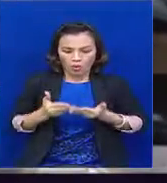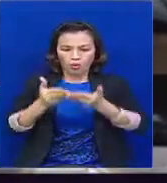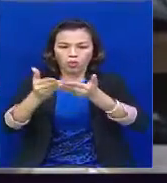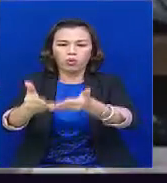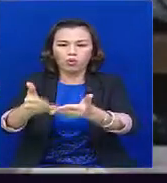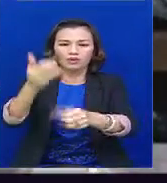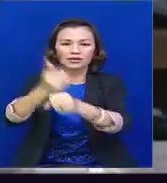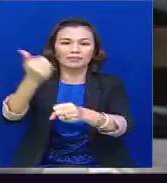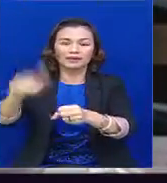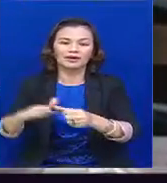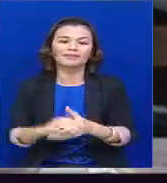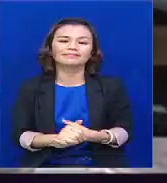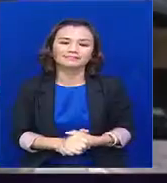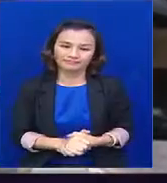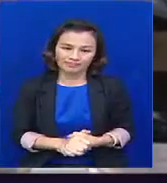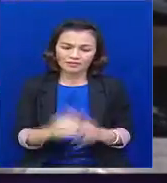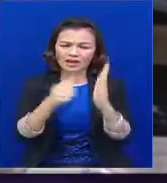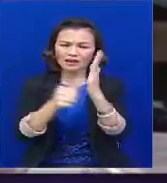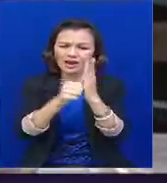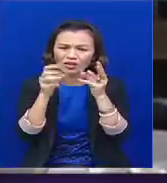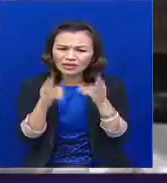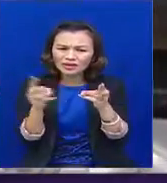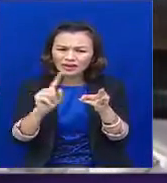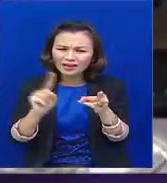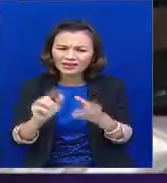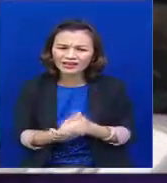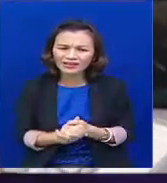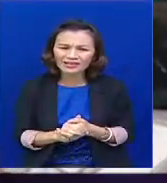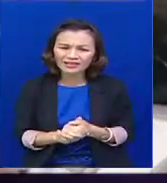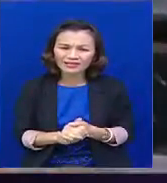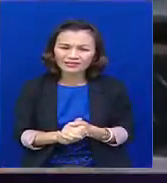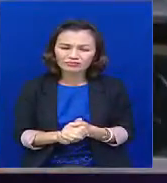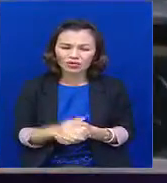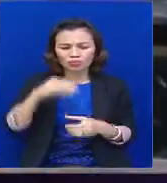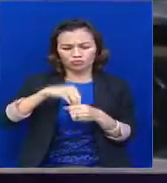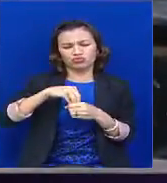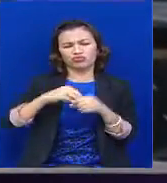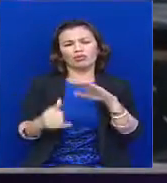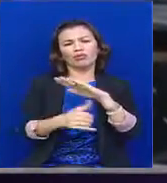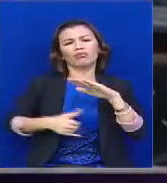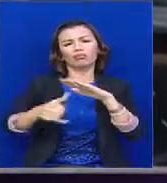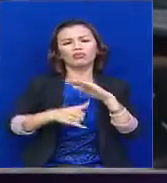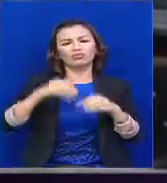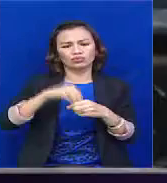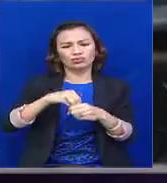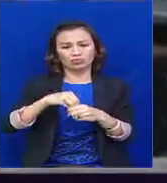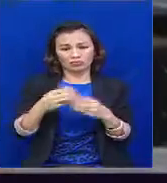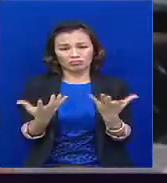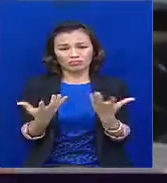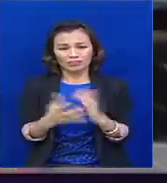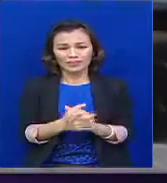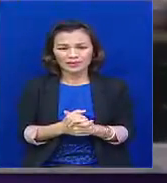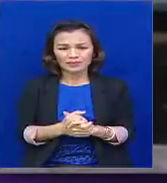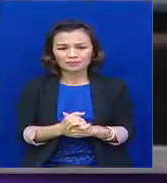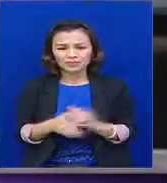ครับ วิธีแก้ของเรายังไงนะ จะไม่ได้ไป ก ัน ไม่ให้มันเข้ามา ทำครับทำ